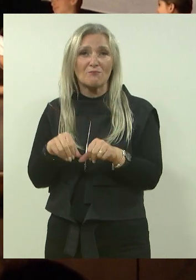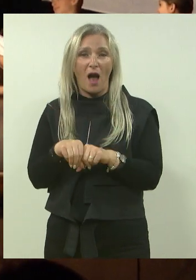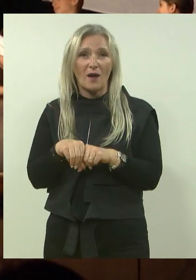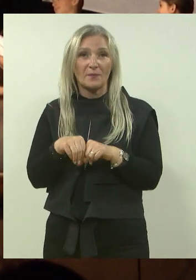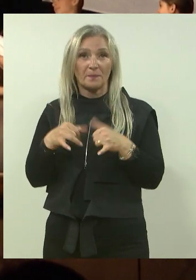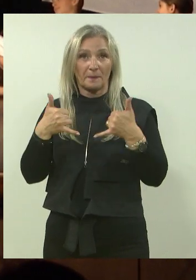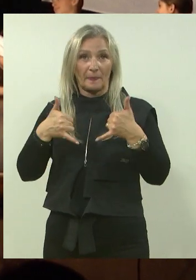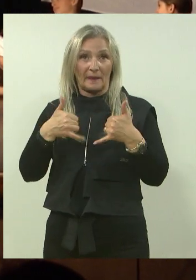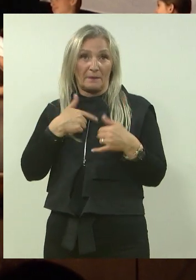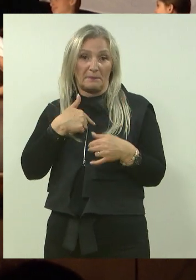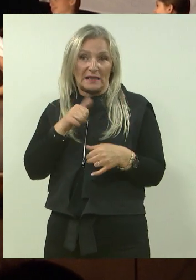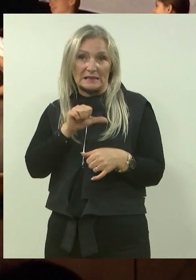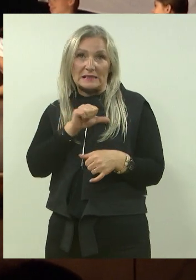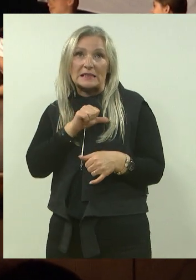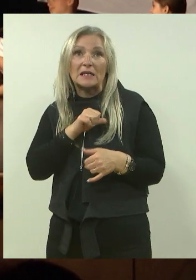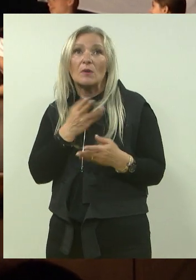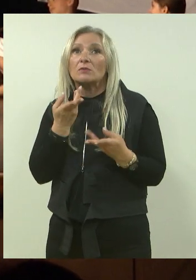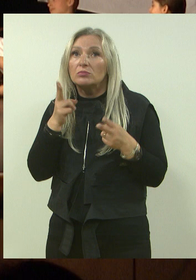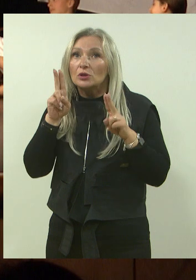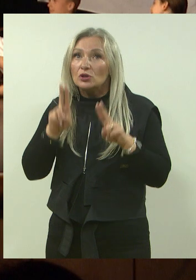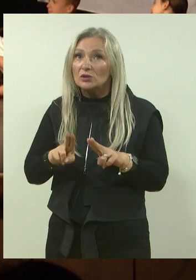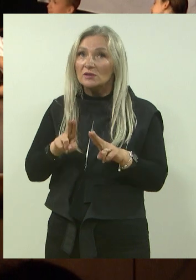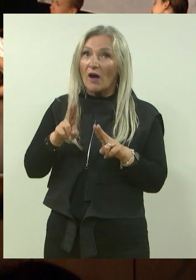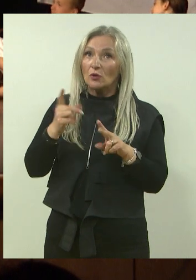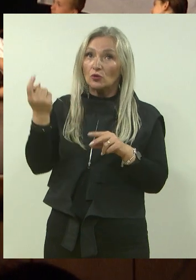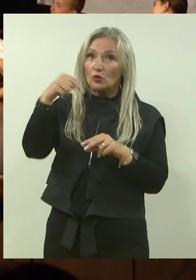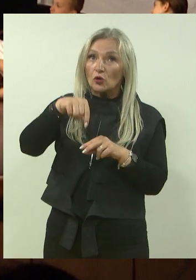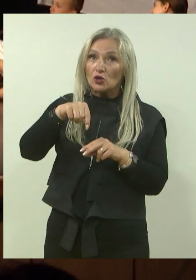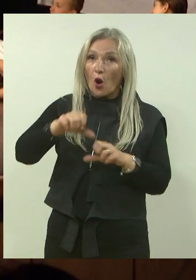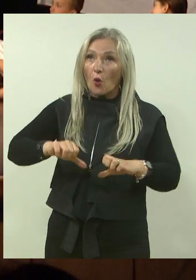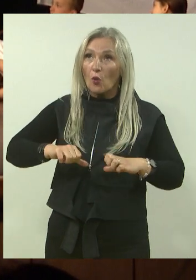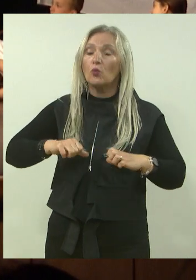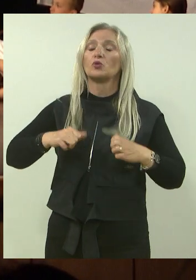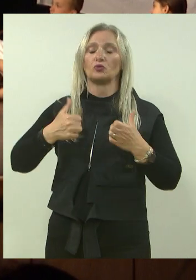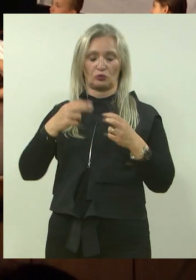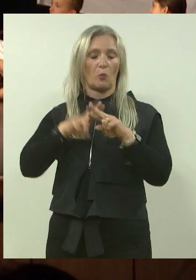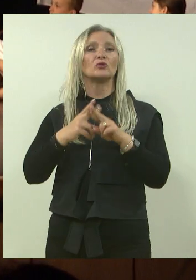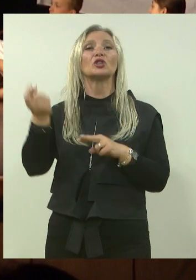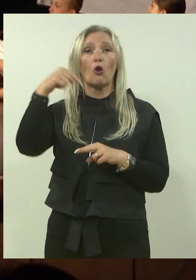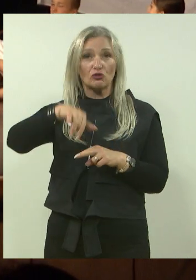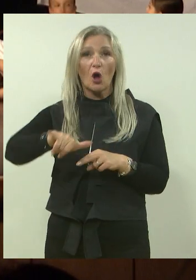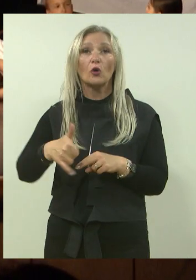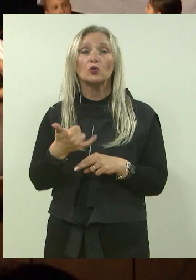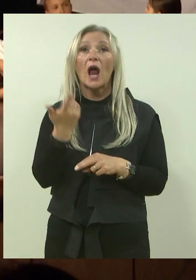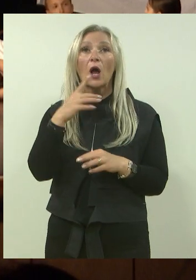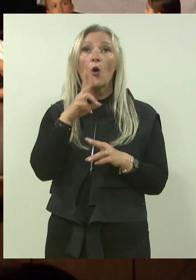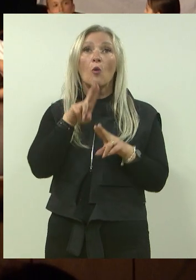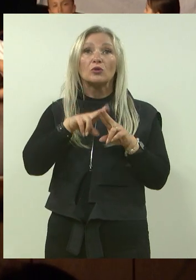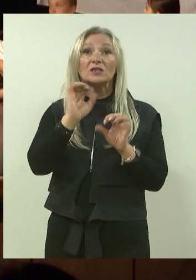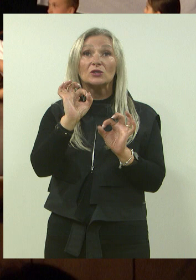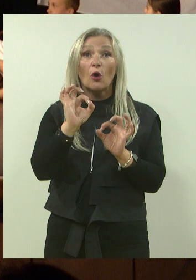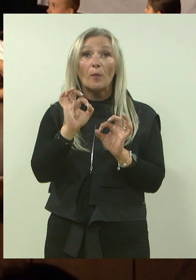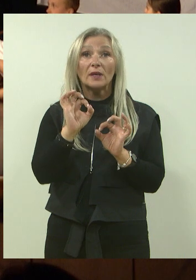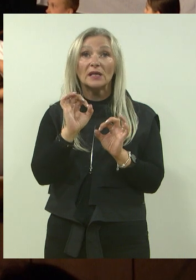Mene sam zanima ako za prati zbriva. Budiju se s jurevskom zorom. Ako te dobri, sigurno bo te izidle. A sigurno ne biš tuga,